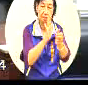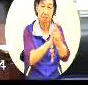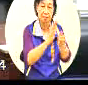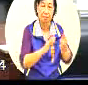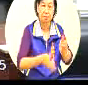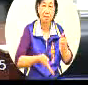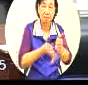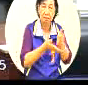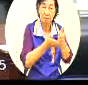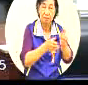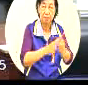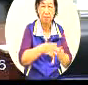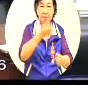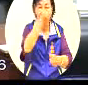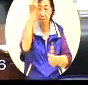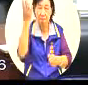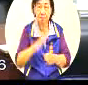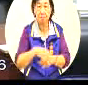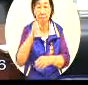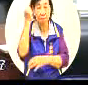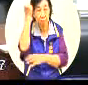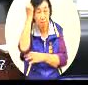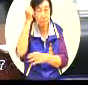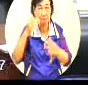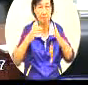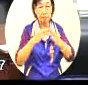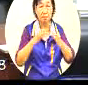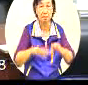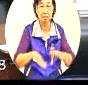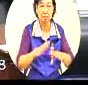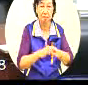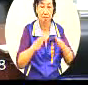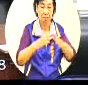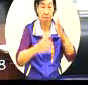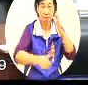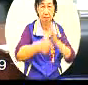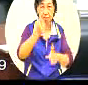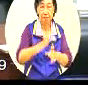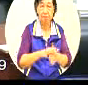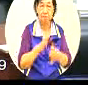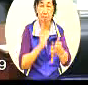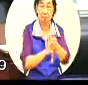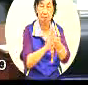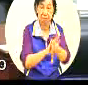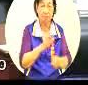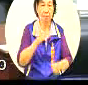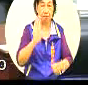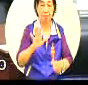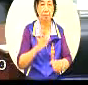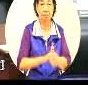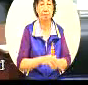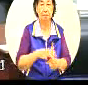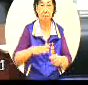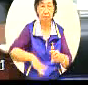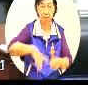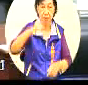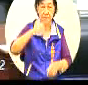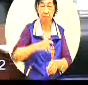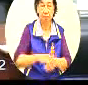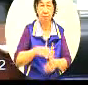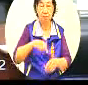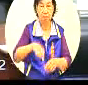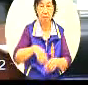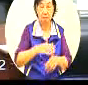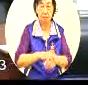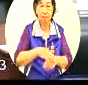市长其实在你的政见上面来讲你也有推出这样的一个政见。那么所以本席这边具体建议就是说，当初既然有喊出这样的政见，而